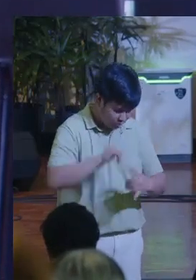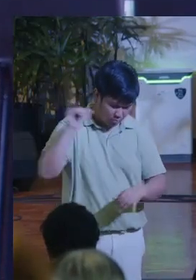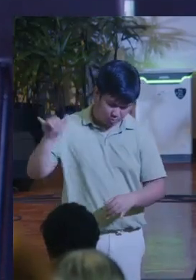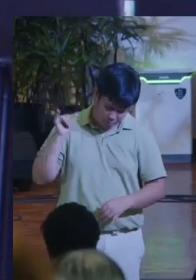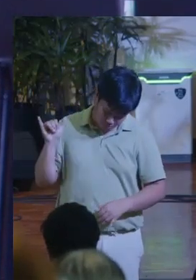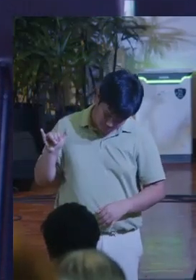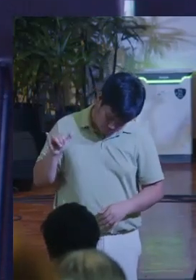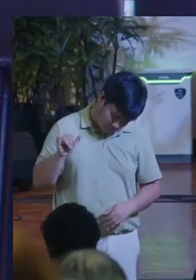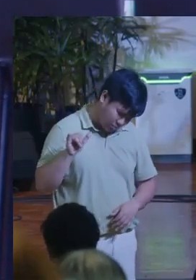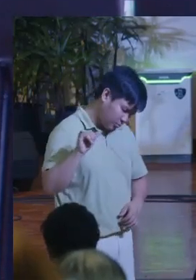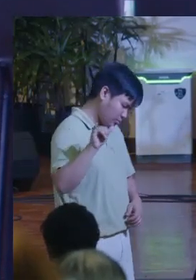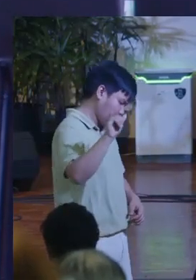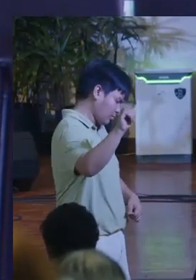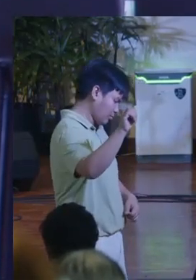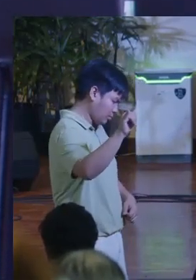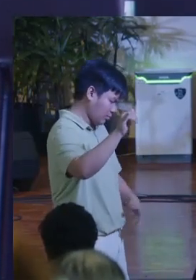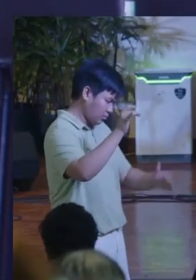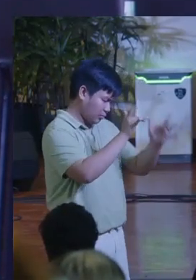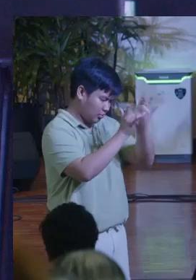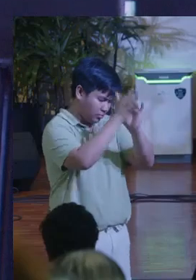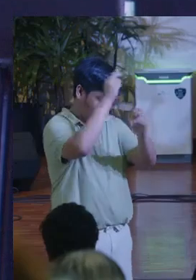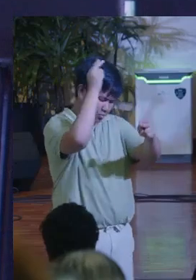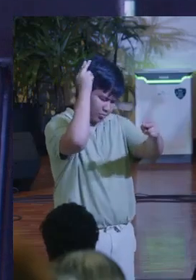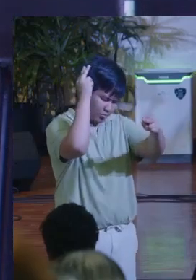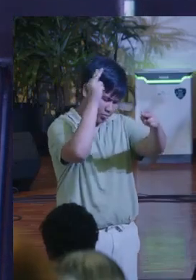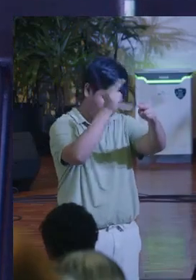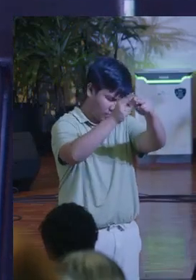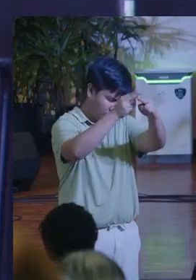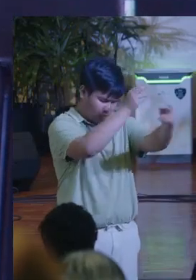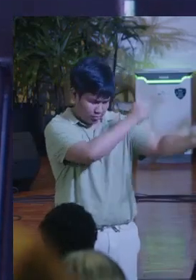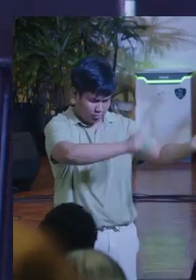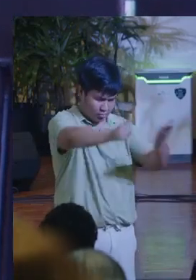at magpasawalang hanggan. At lahat